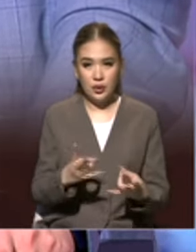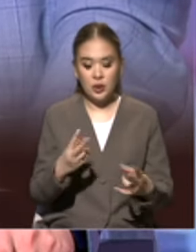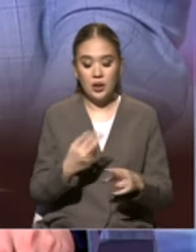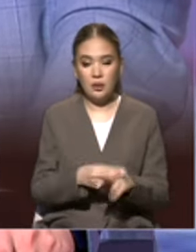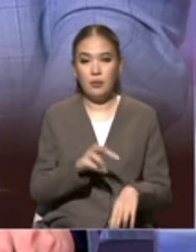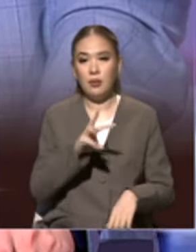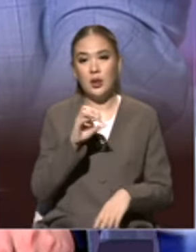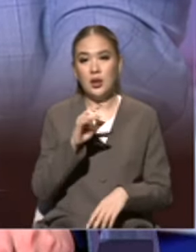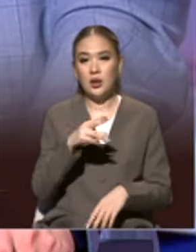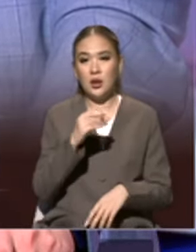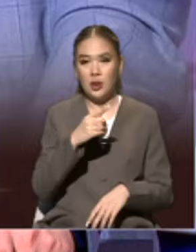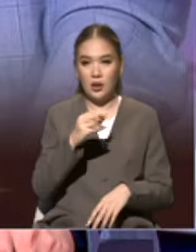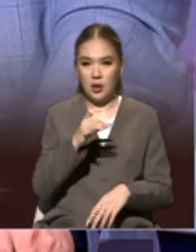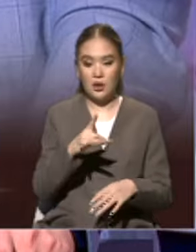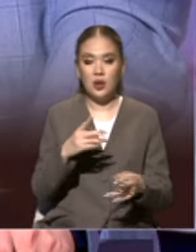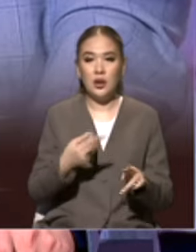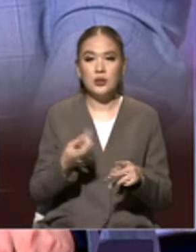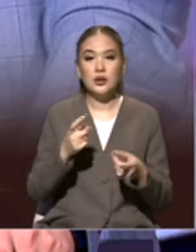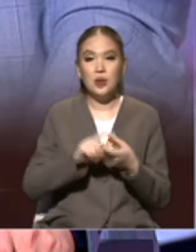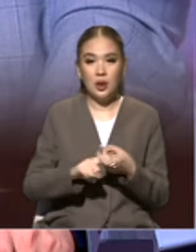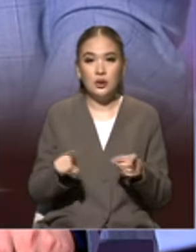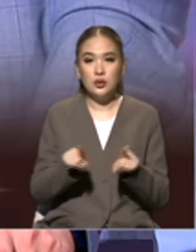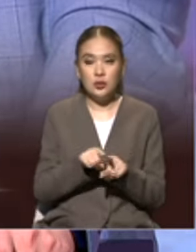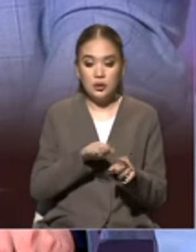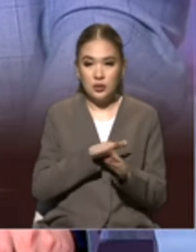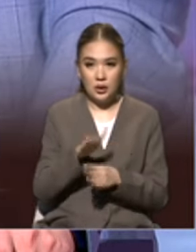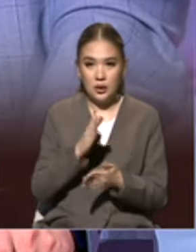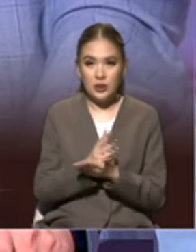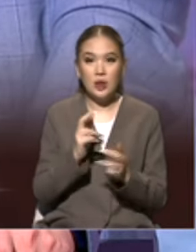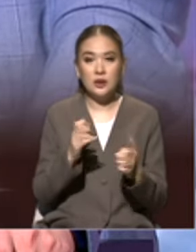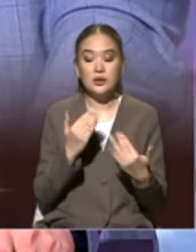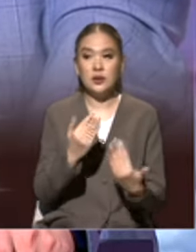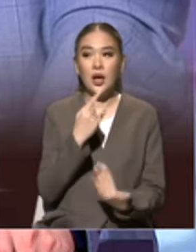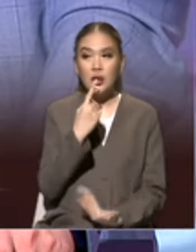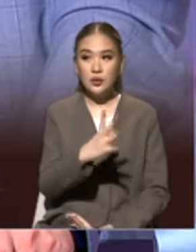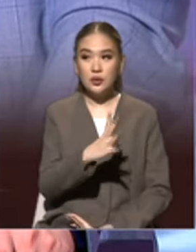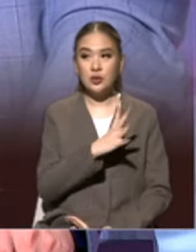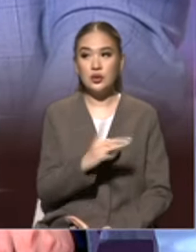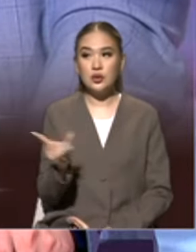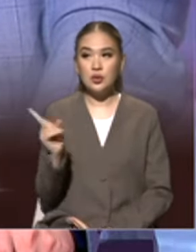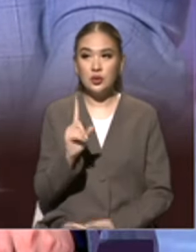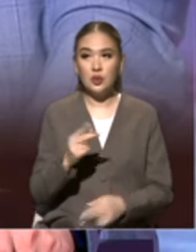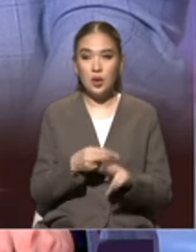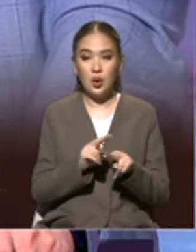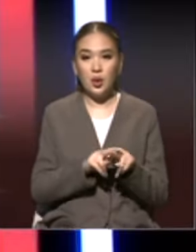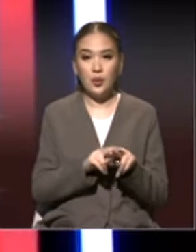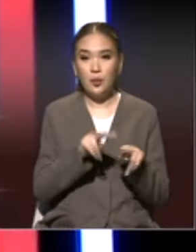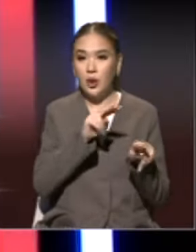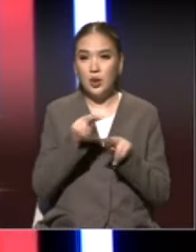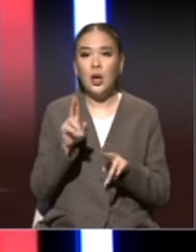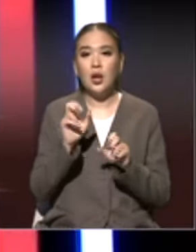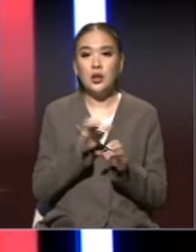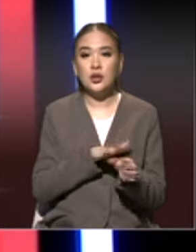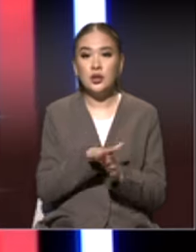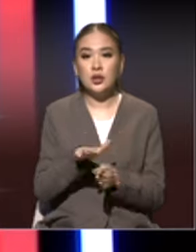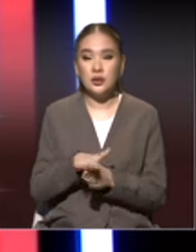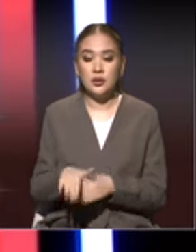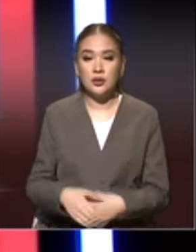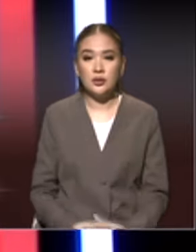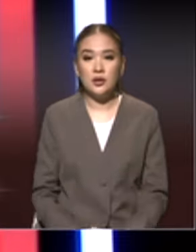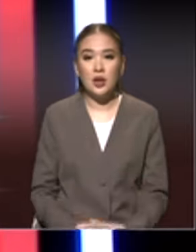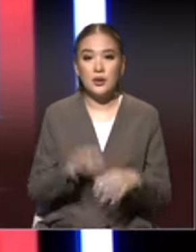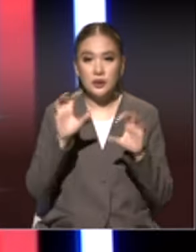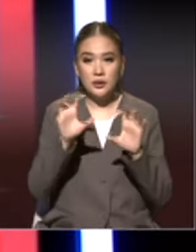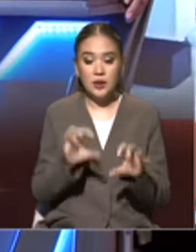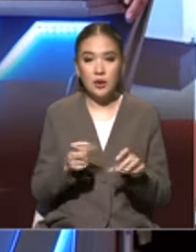мердігерлер тарапынан, сондықтан ол жағдай енгізілген. Жаңағы енді сіз айтып отырсыз ғой жаңағы қоғамдық бақылау қалай жүзеге асырылады? Енді заң